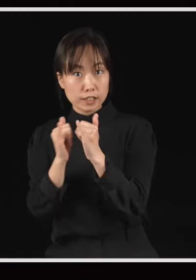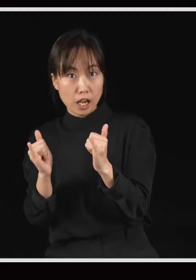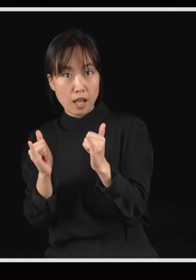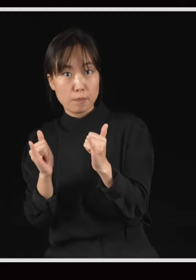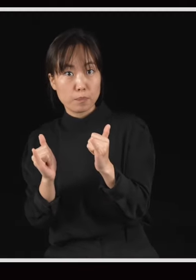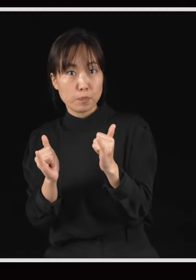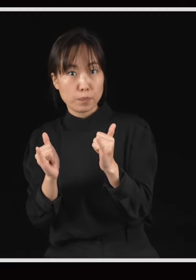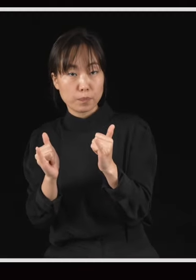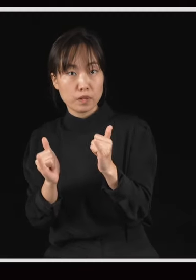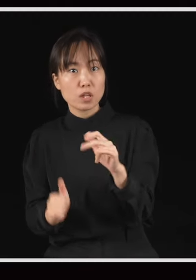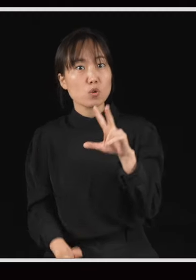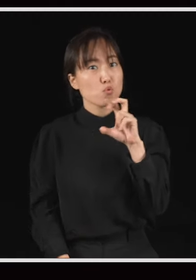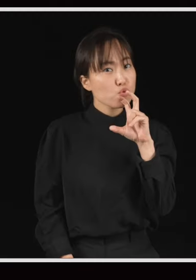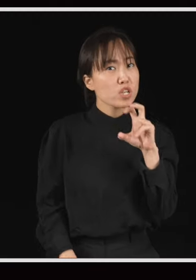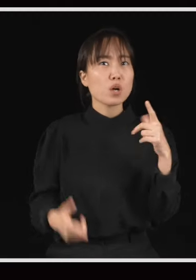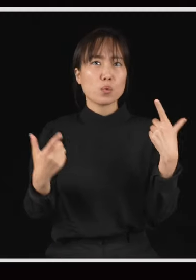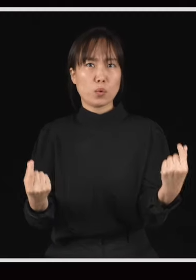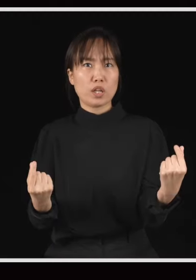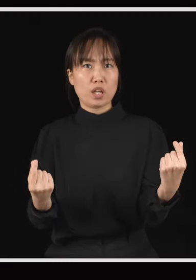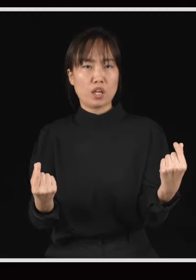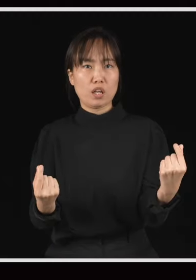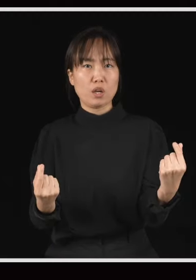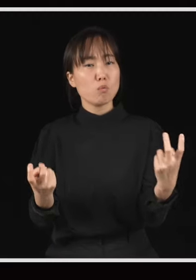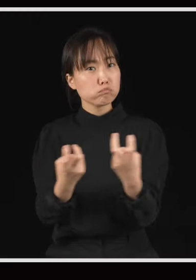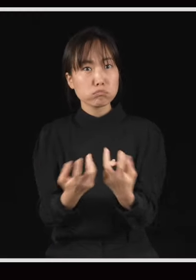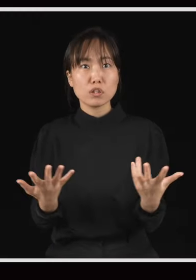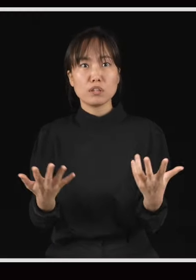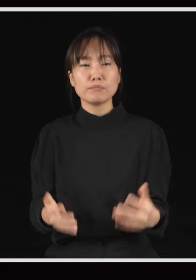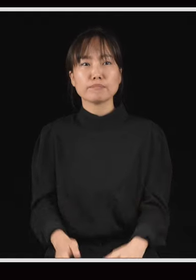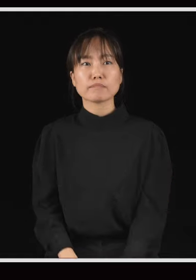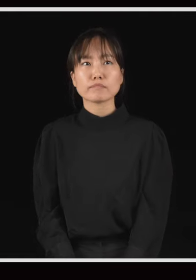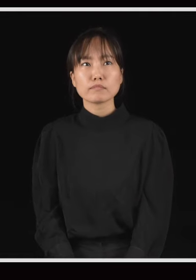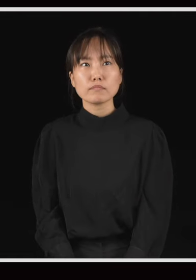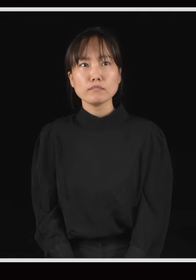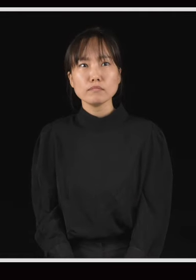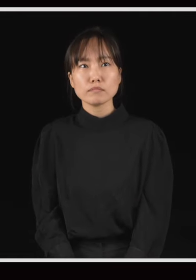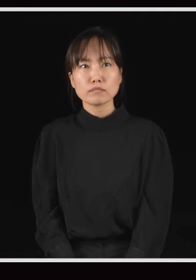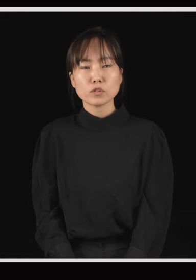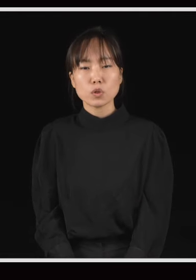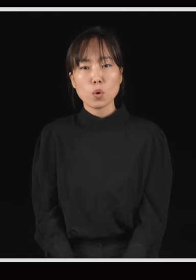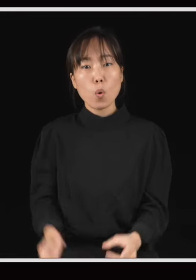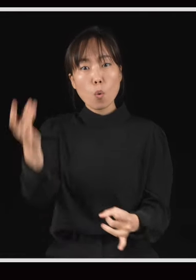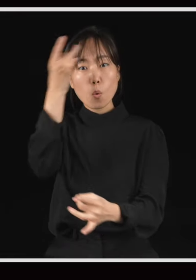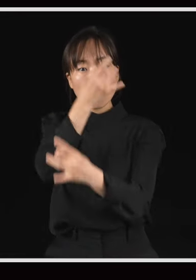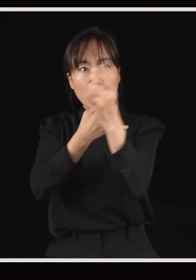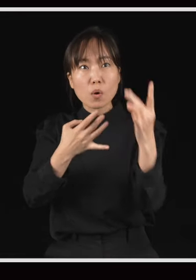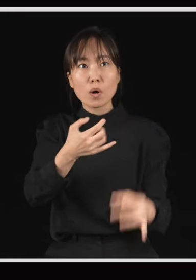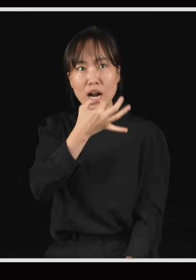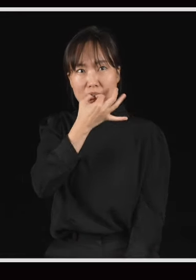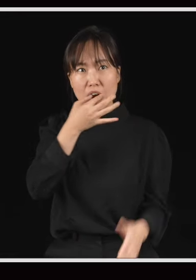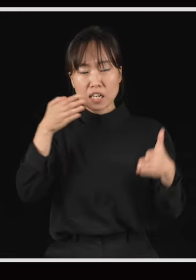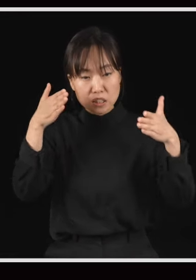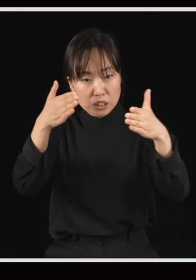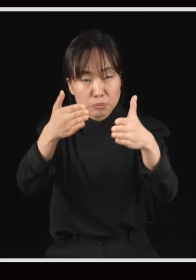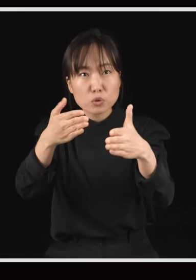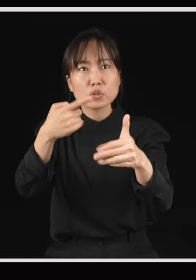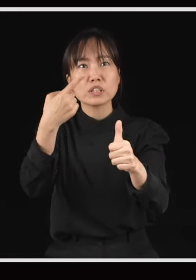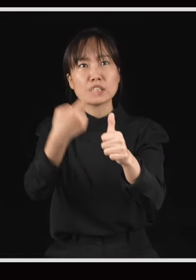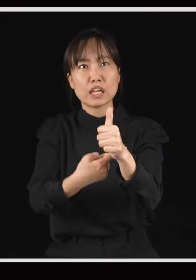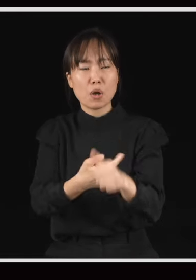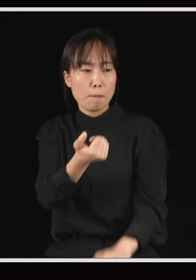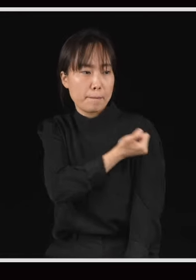결국에 사람은 그 쥐하고 똑같아서요. 어쩔 수 없습니다. 결국에 우리의 도파민 시스템,